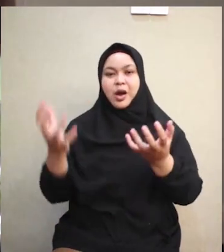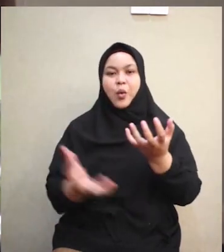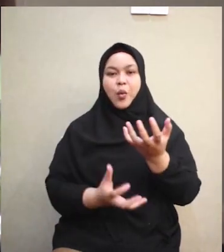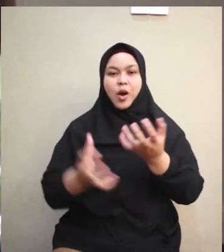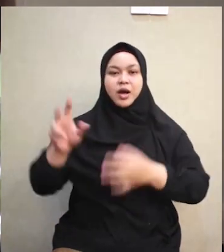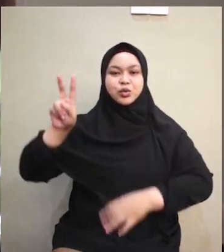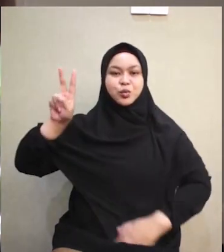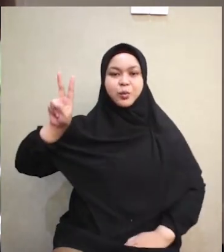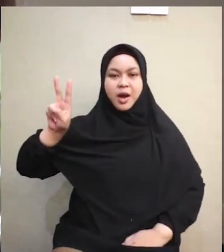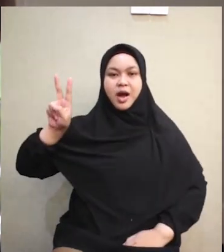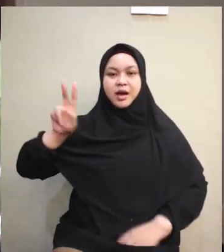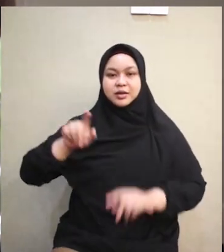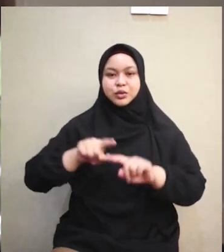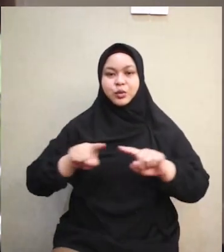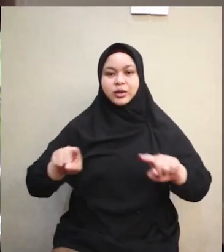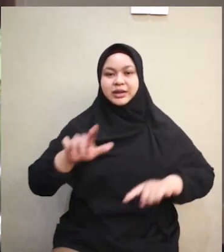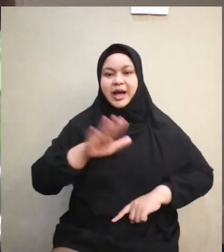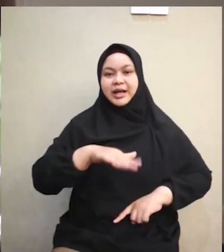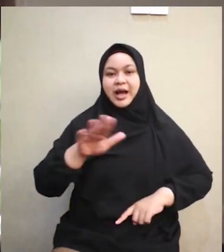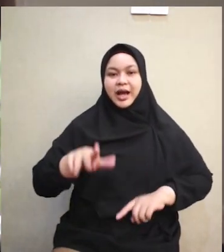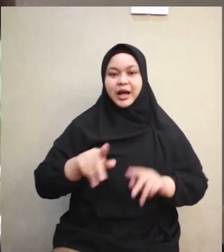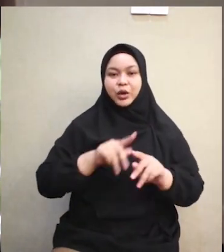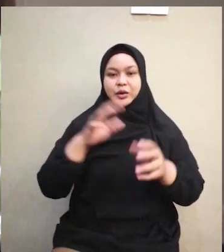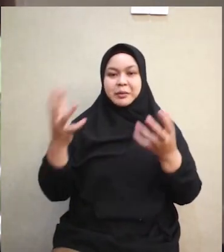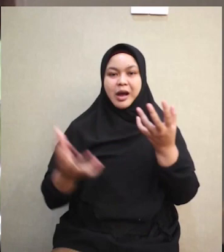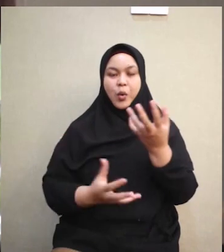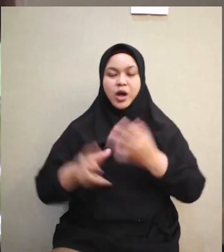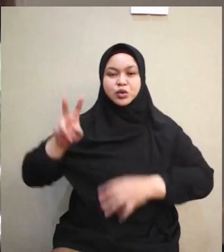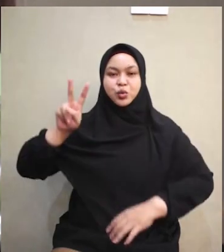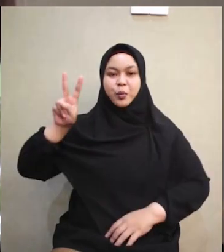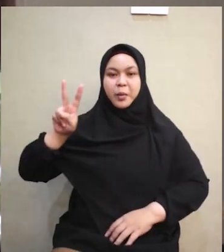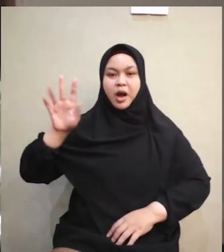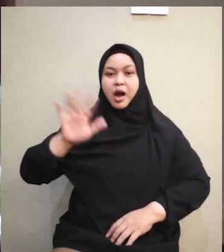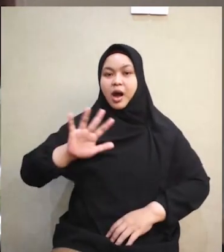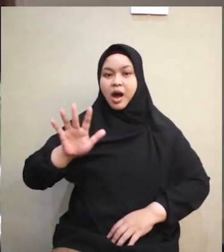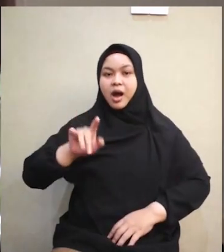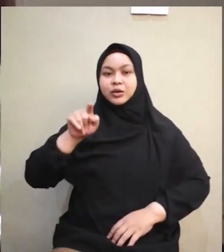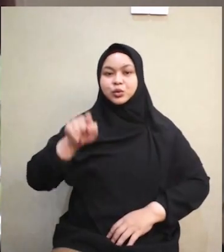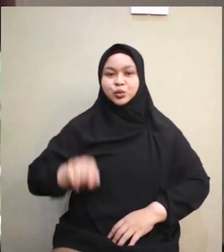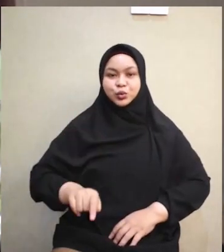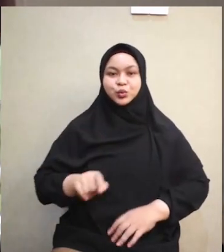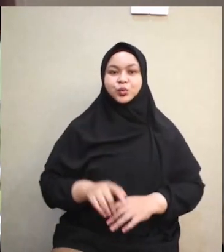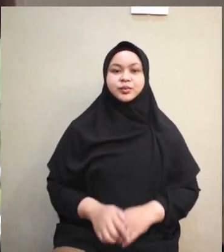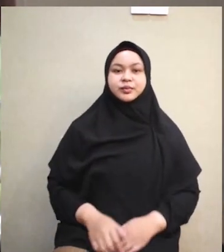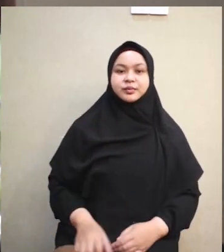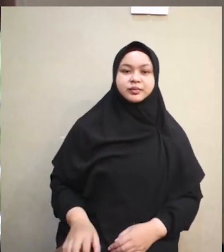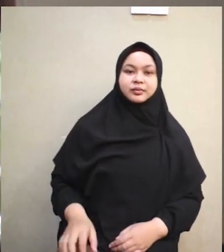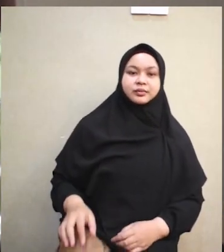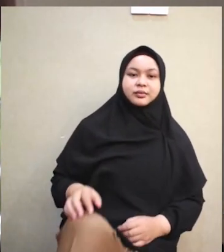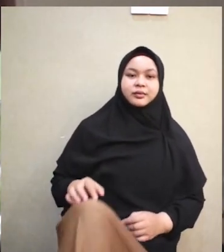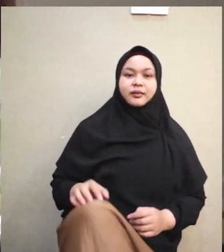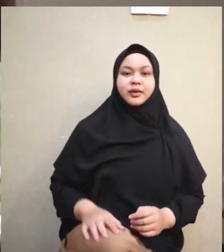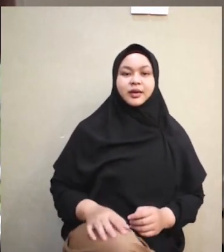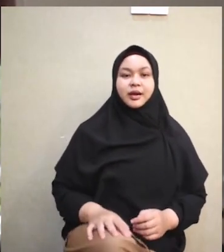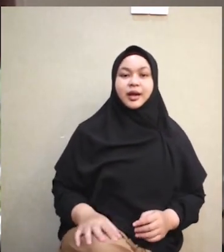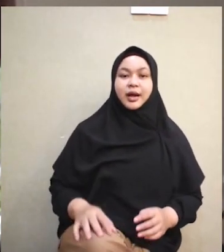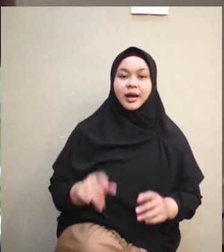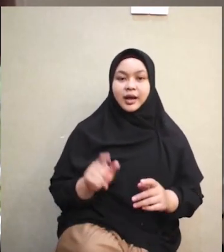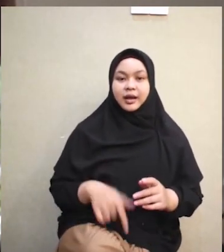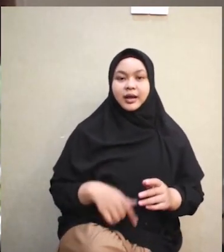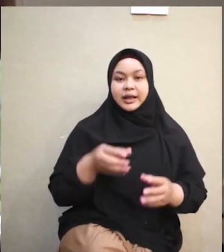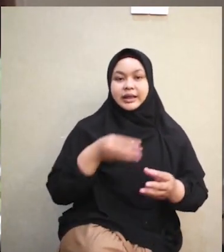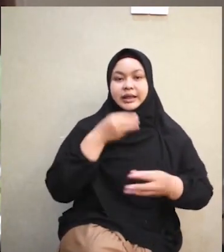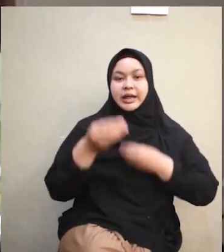jika dia tidak dibawa Sumpah itu dia apa namanya keterangannya hanya didengar